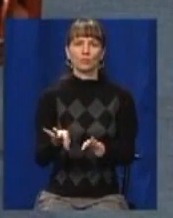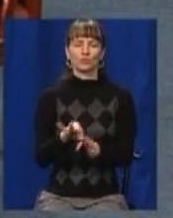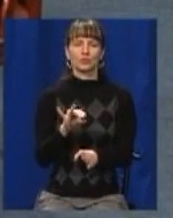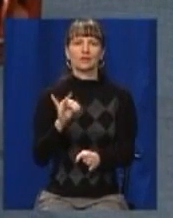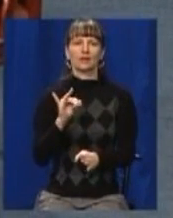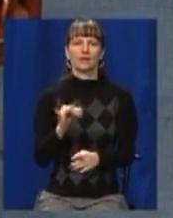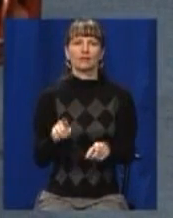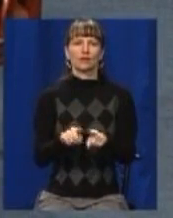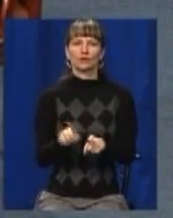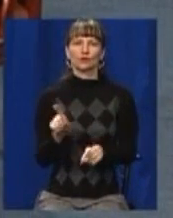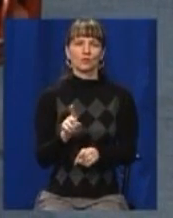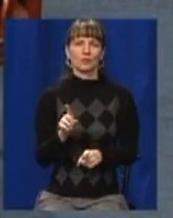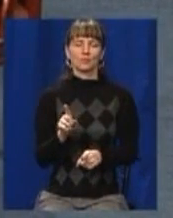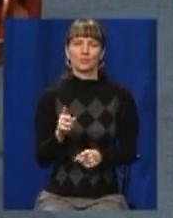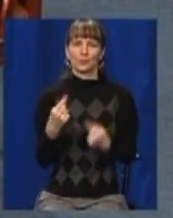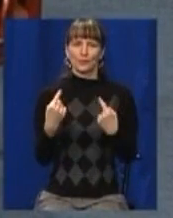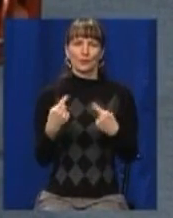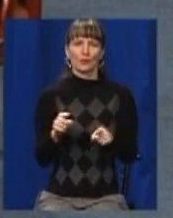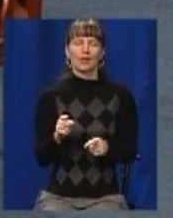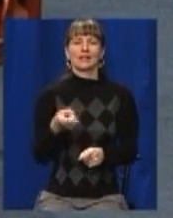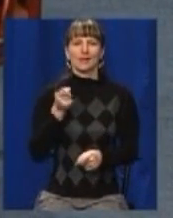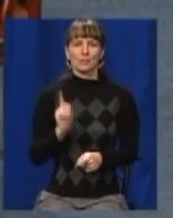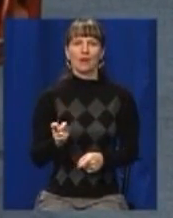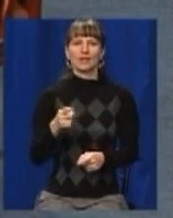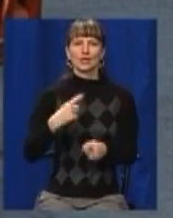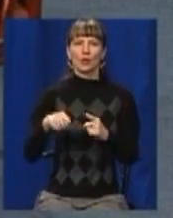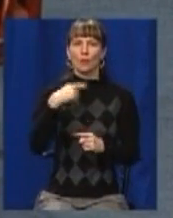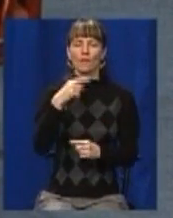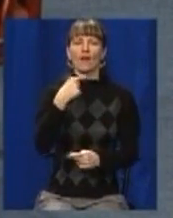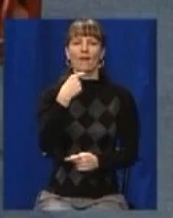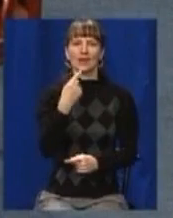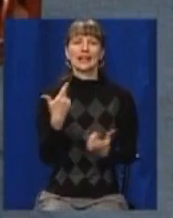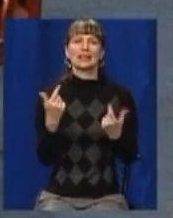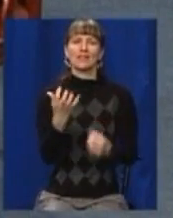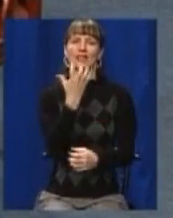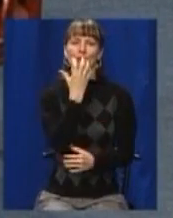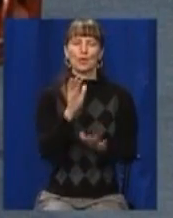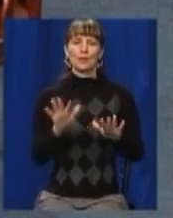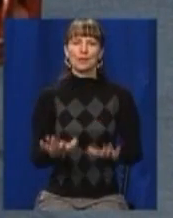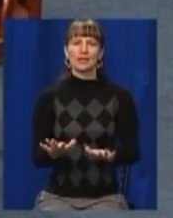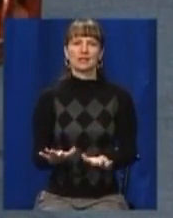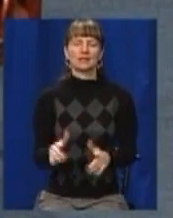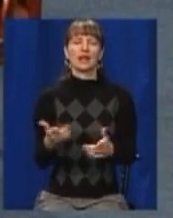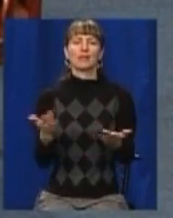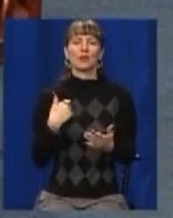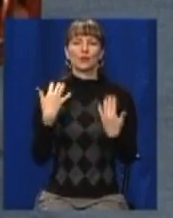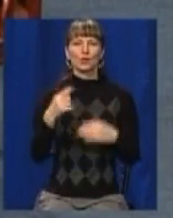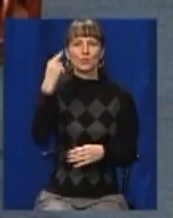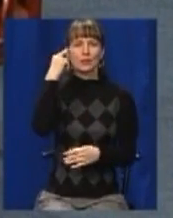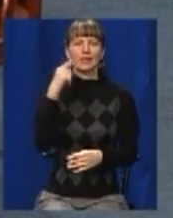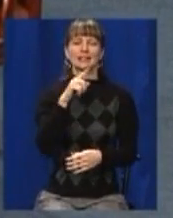але все одно щось не то. Тому насправді дійсно скоромовки краще за все говорити десь у теплому місці, з як ми вже з'ясували,